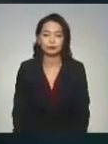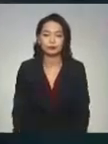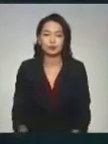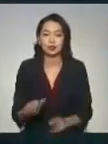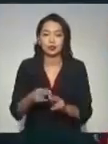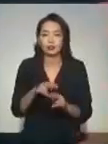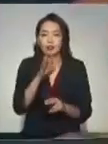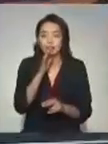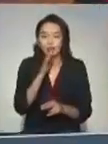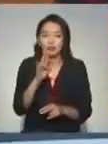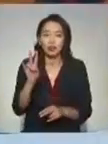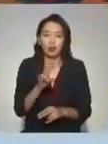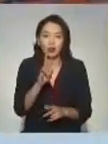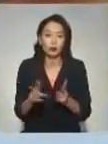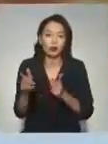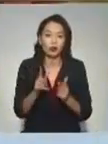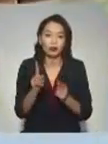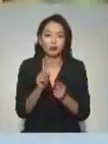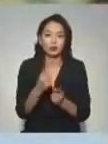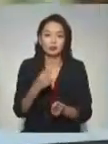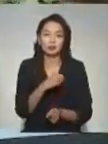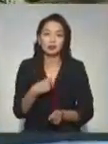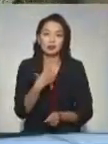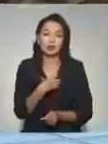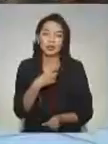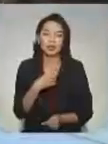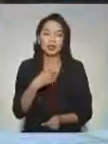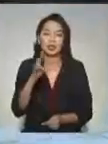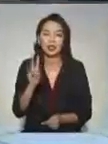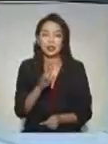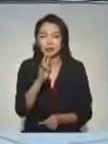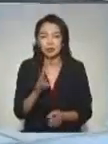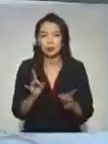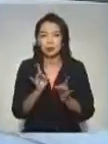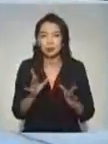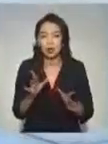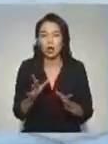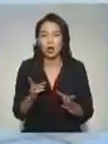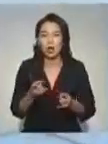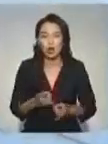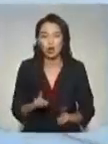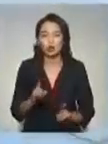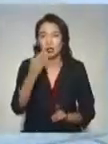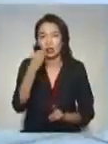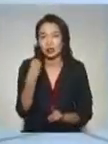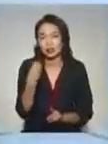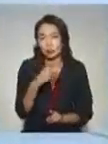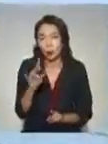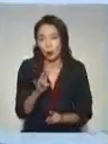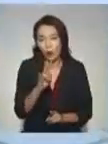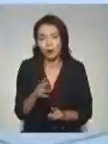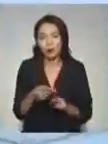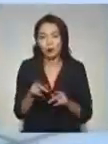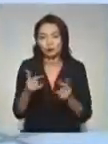В эти часы в храмах готовится к встрече одного из самых главных христианских праздников – Рождества Христова. Его отметят завтра, 7 января.